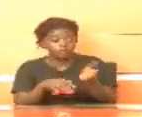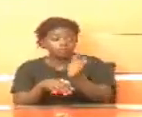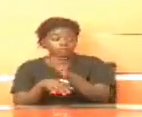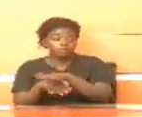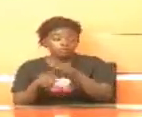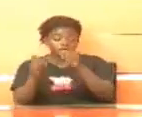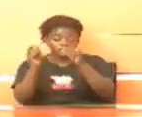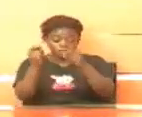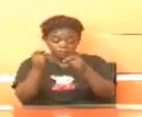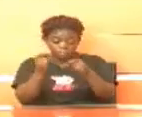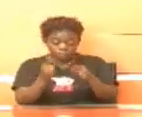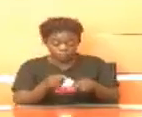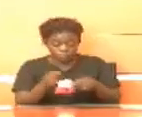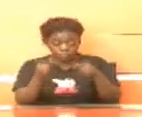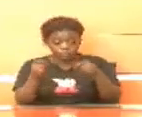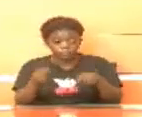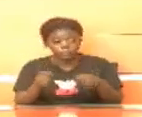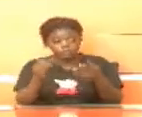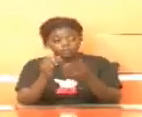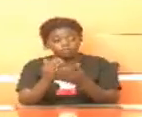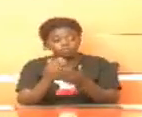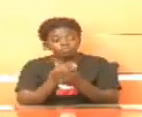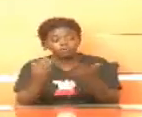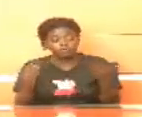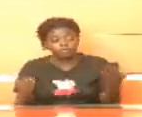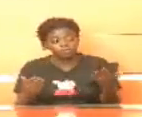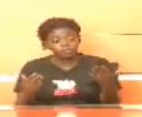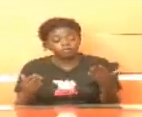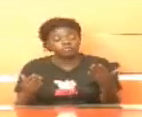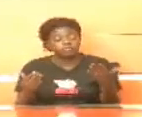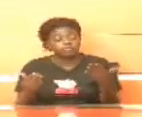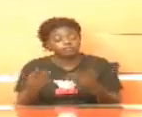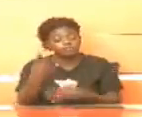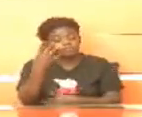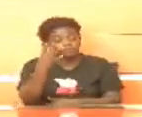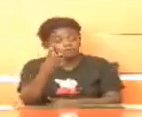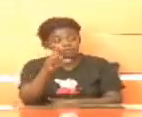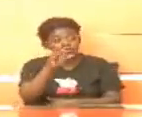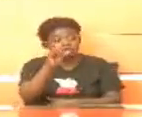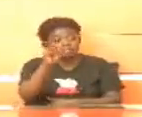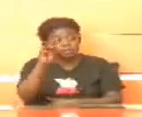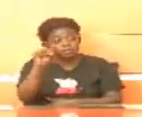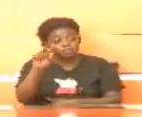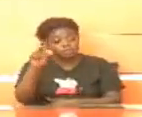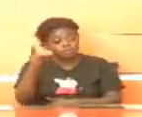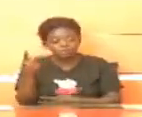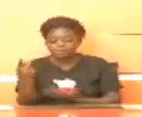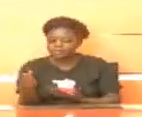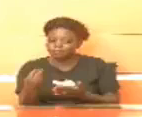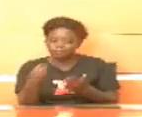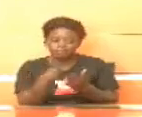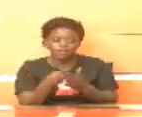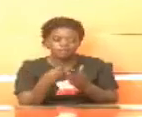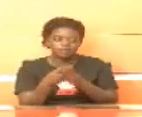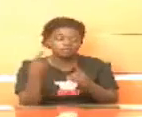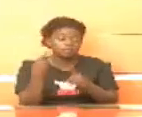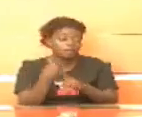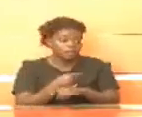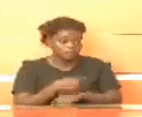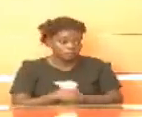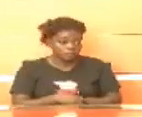kubanga enniimu nnya nnusu enkumi 2 namba ate nga n'esente nazo zaakaweereeka. Gavumenti